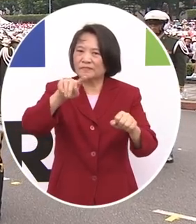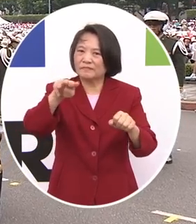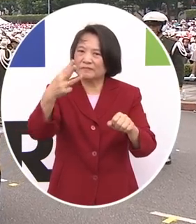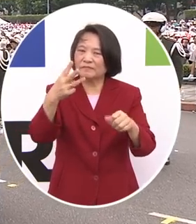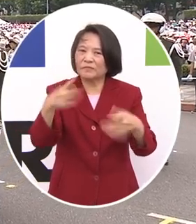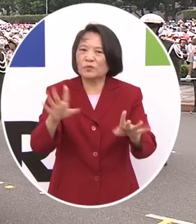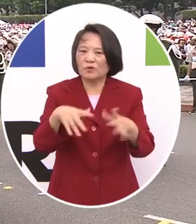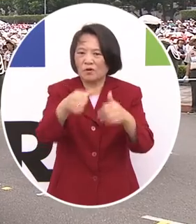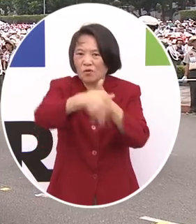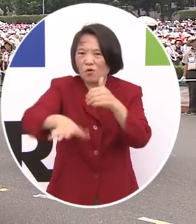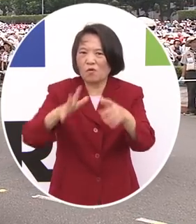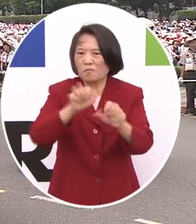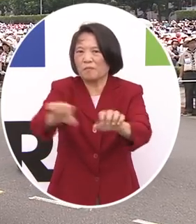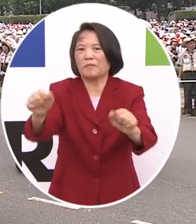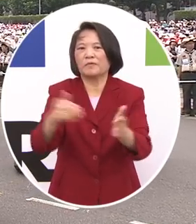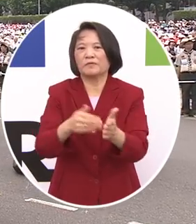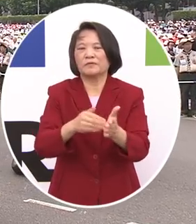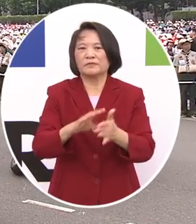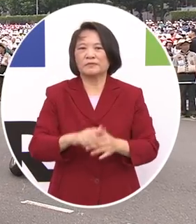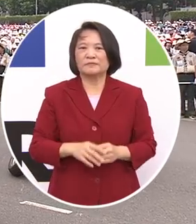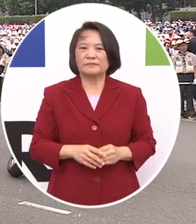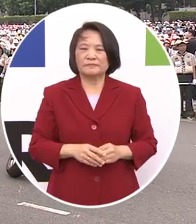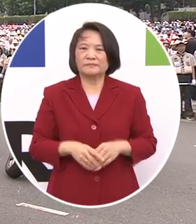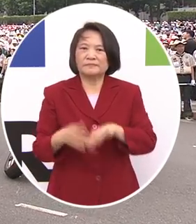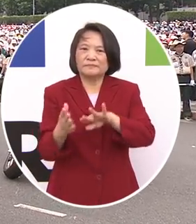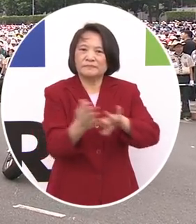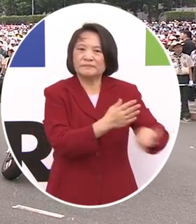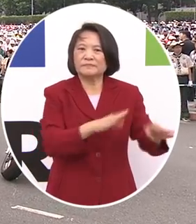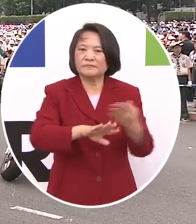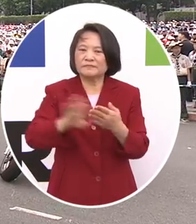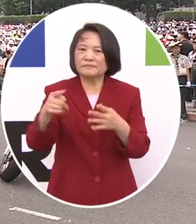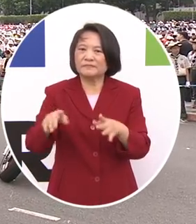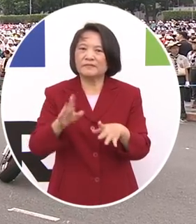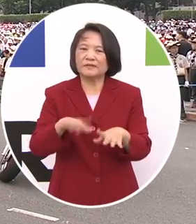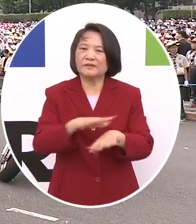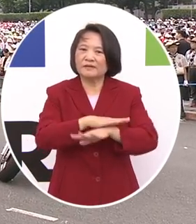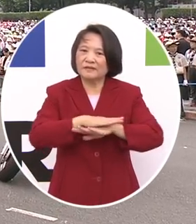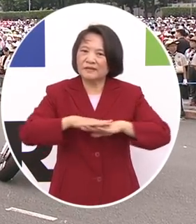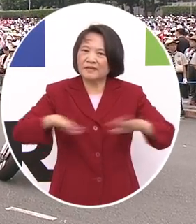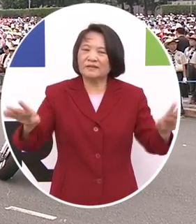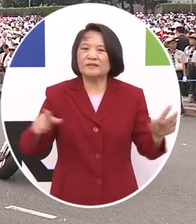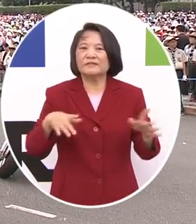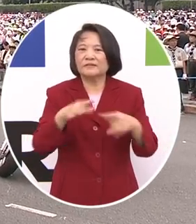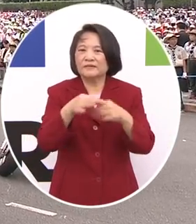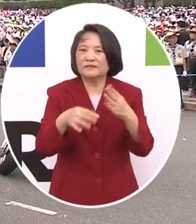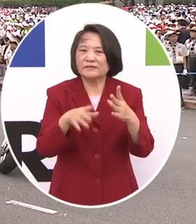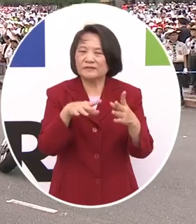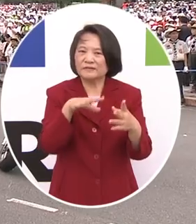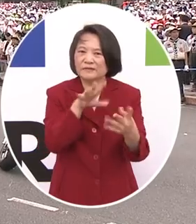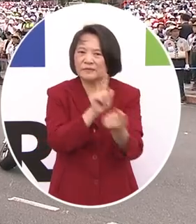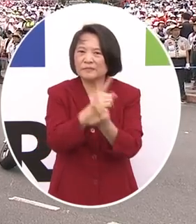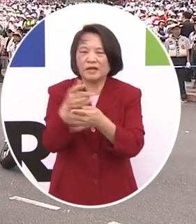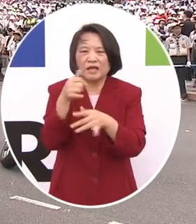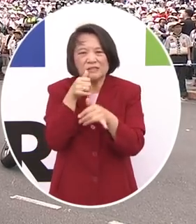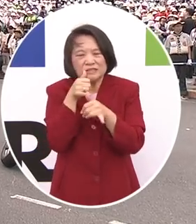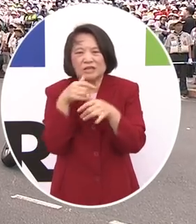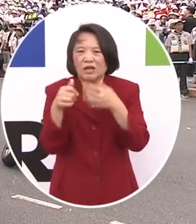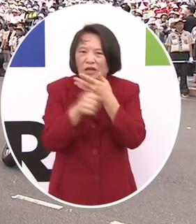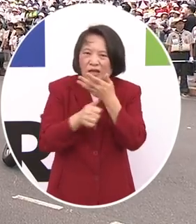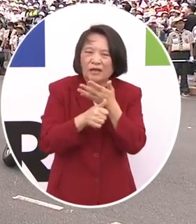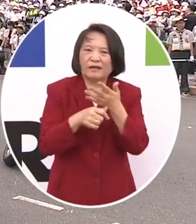1300人。今年的2月跟6月两波的安居弃毒方案，查获各级毒品高